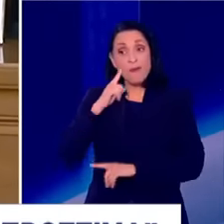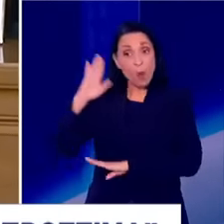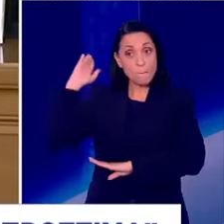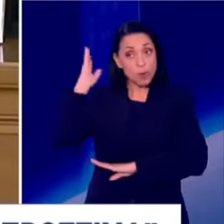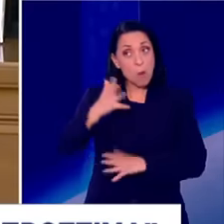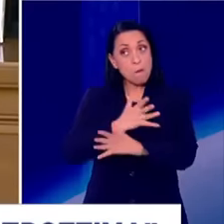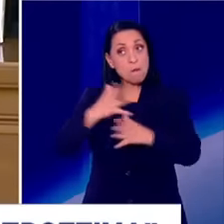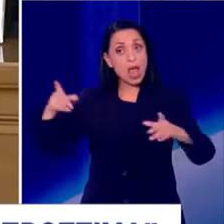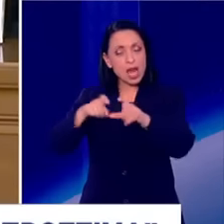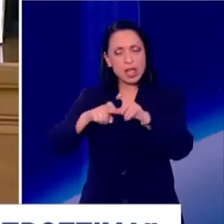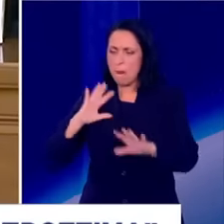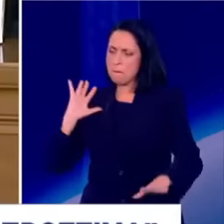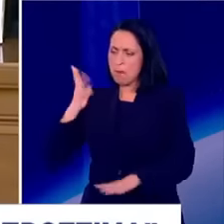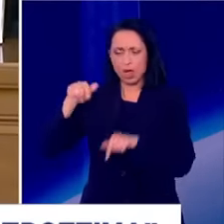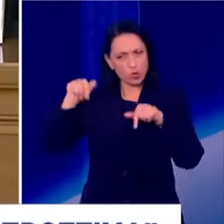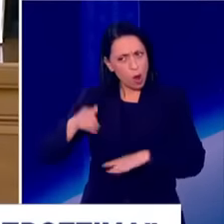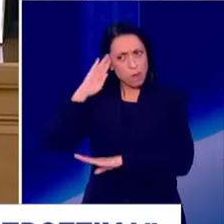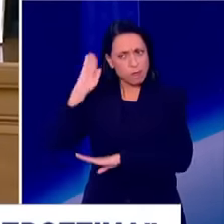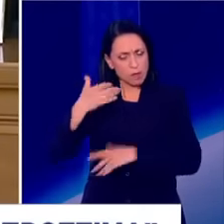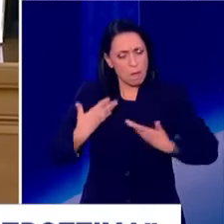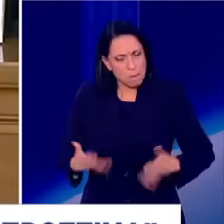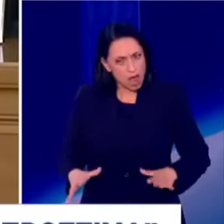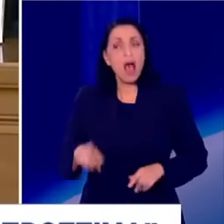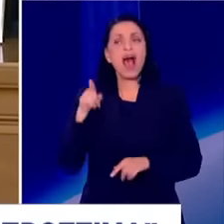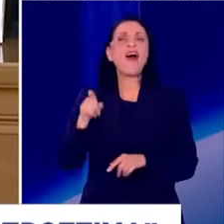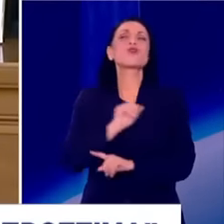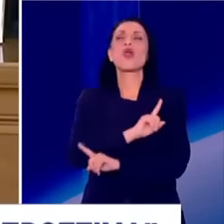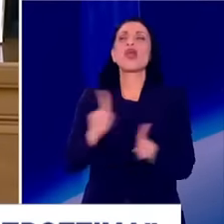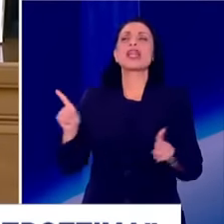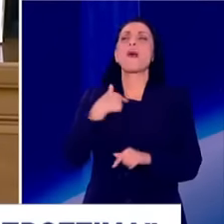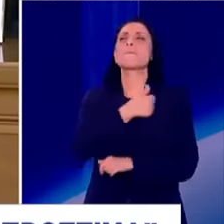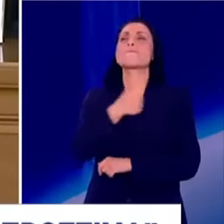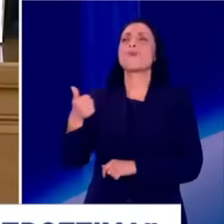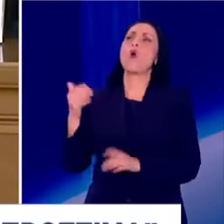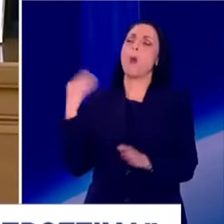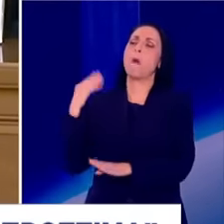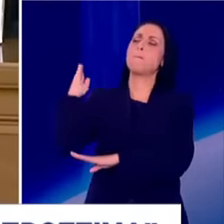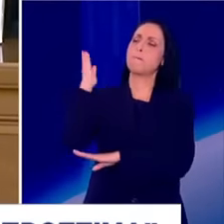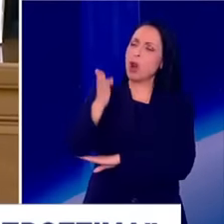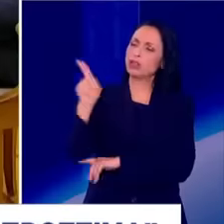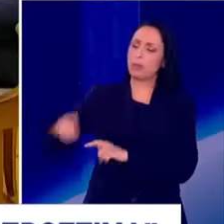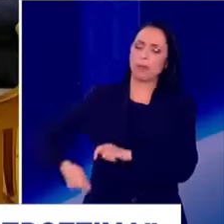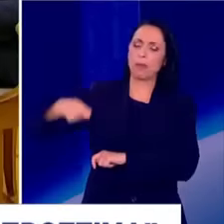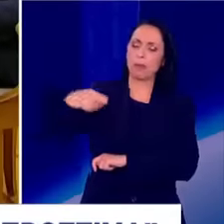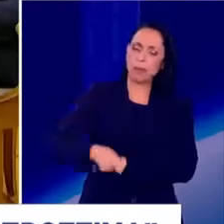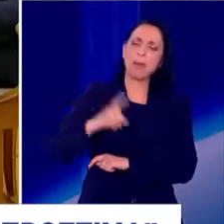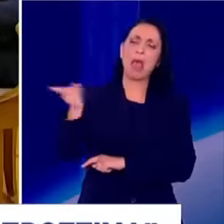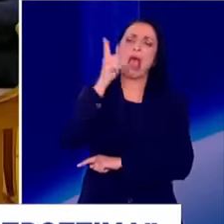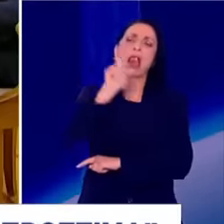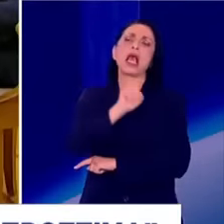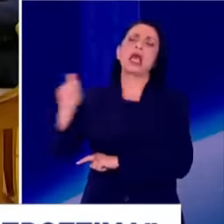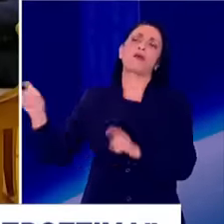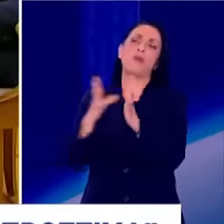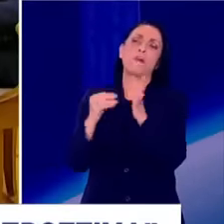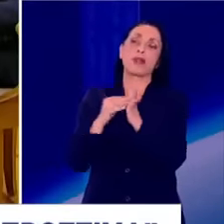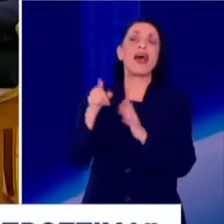σε πολυεθνικές, και έχουν μπει πρόστιμα. Και ξέρετε, το πρόστιμο για μια μεγάλη εταιρεία δεν είναι το οικονομικό, το 1 εκατομμύριο το οποίο μπορεί να πρέπει να πληρώσει. Πολύ